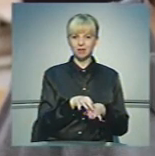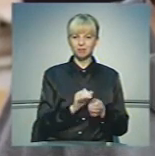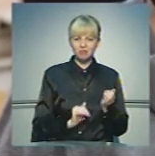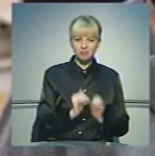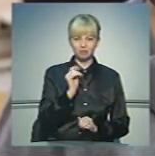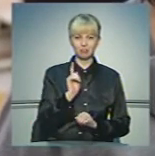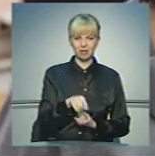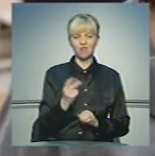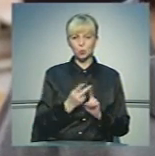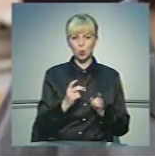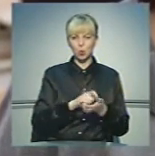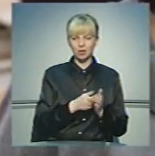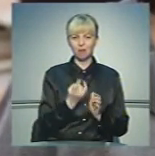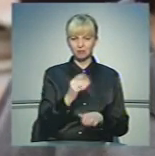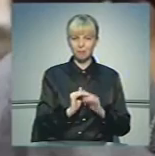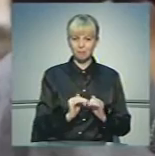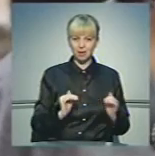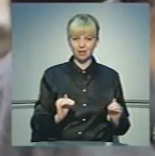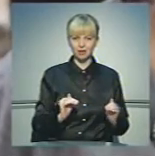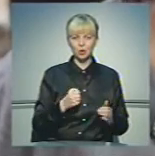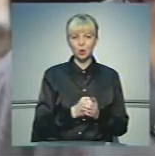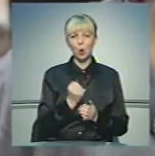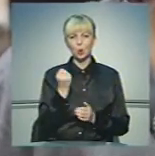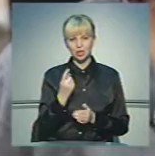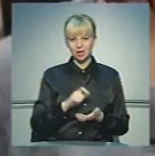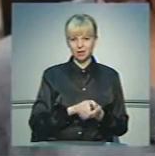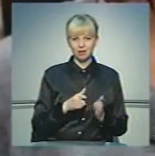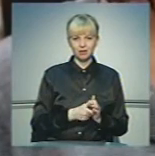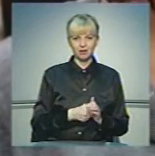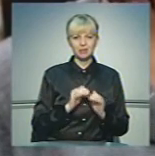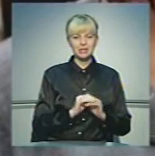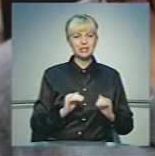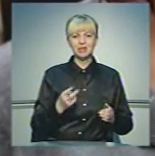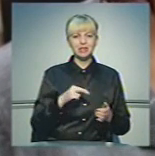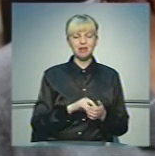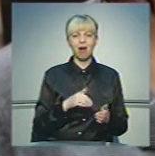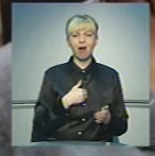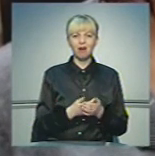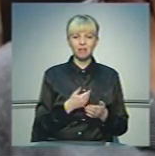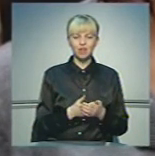навіть з 2 класу маленьким дітям говорю, до 11 класу. Діти не стали активно